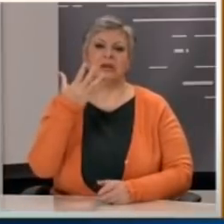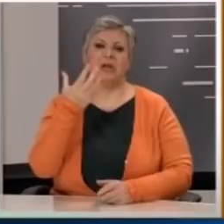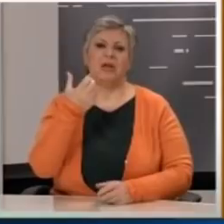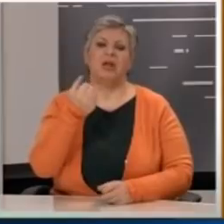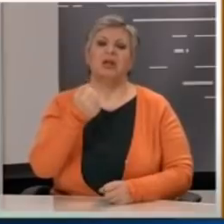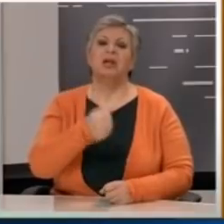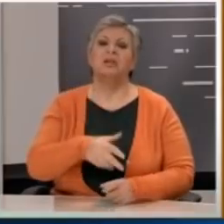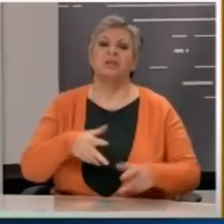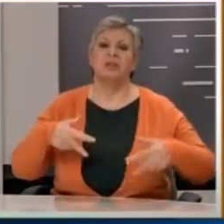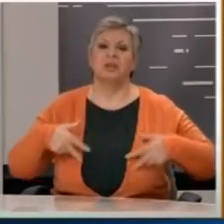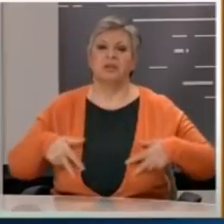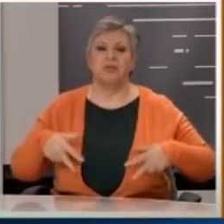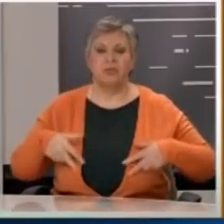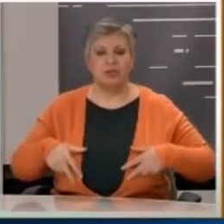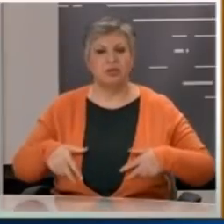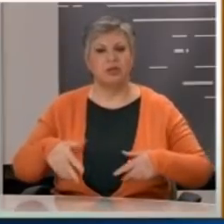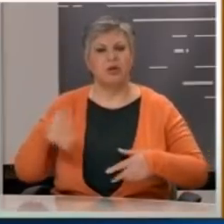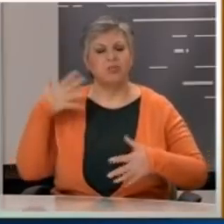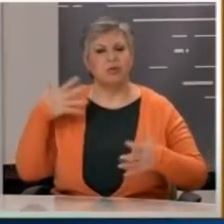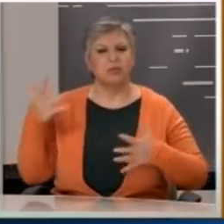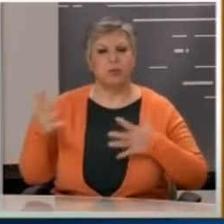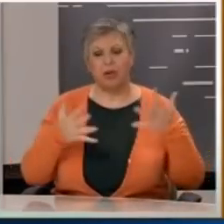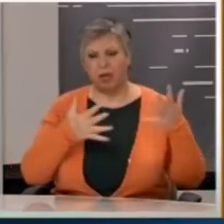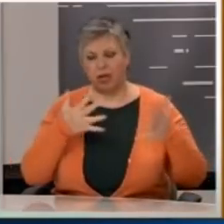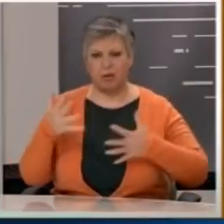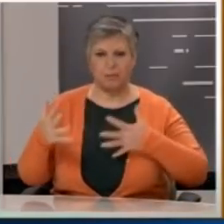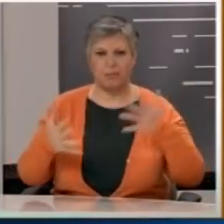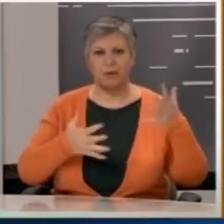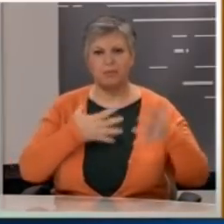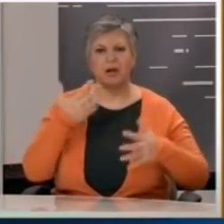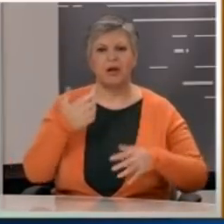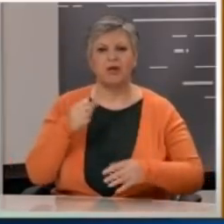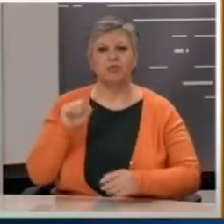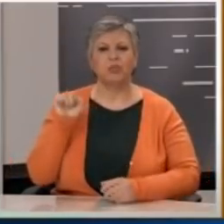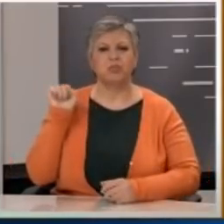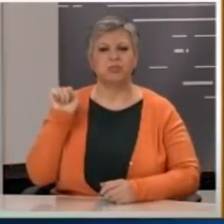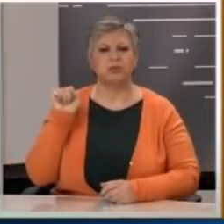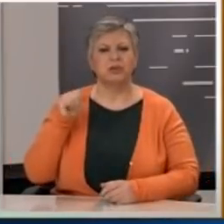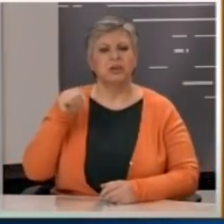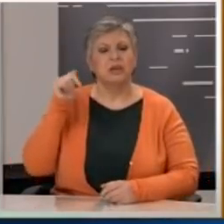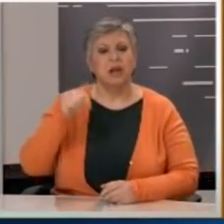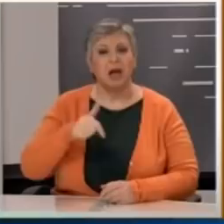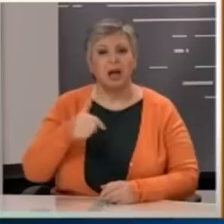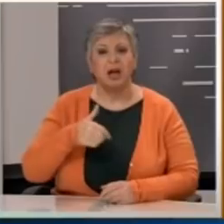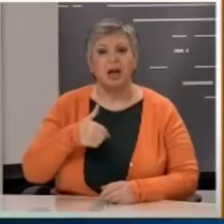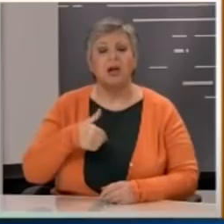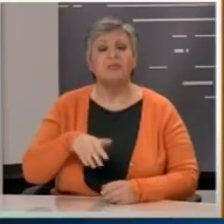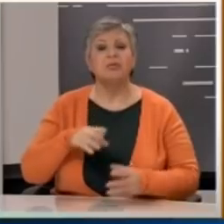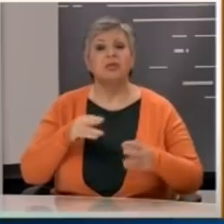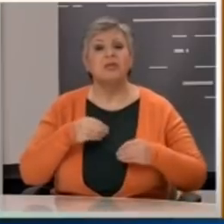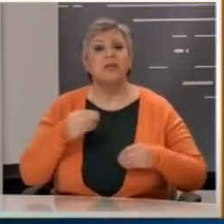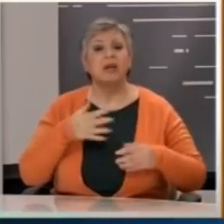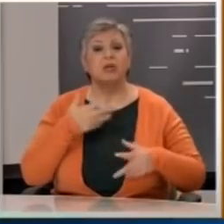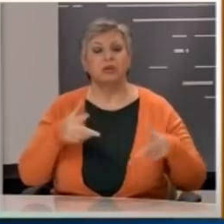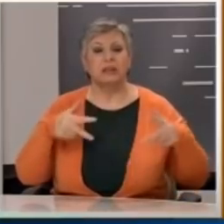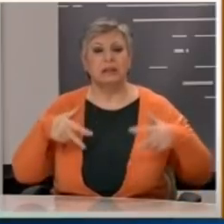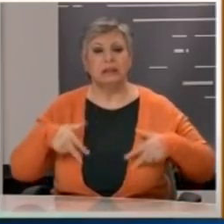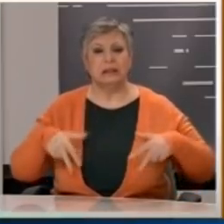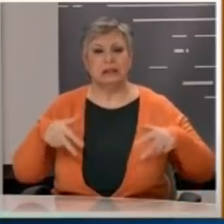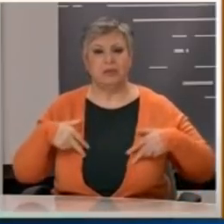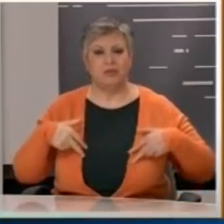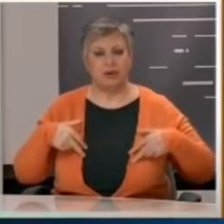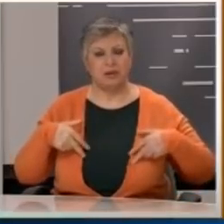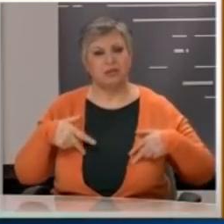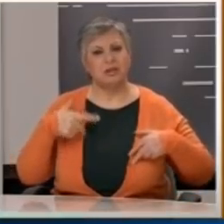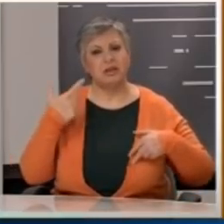ένα χάος ότι οι σοσιαλιστές είναι τελείως αντίθετοι με το σχηματισμό κυβέρνησης, μαζί με τους